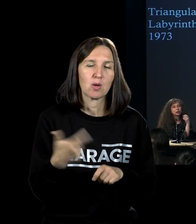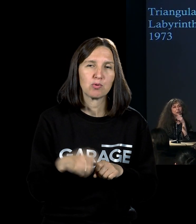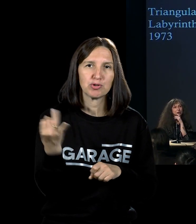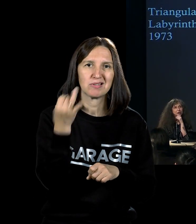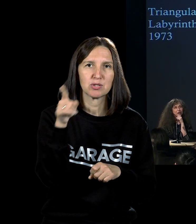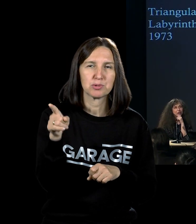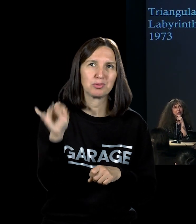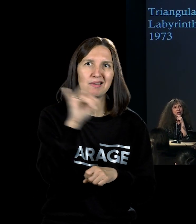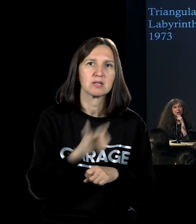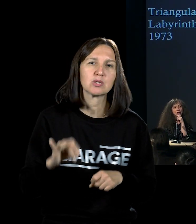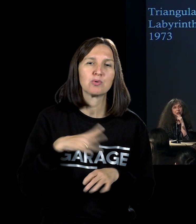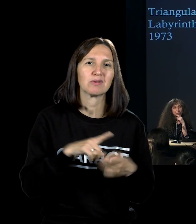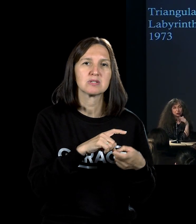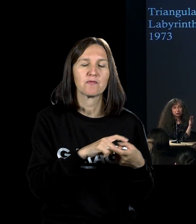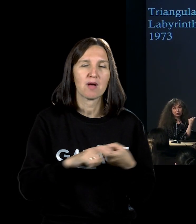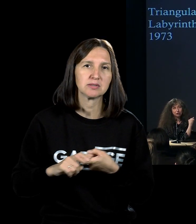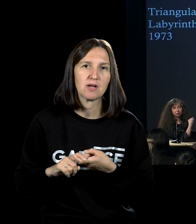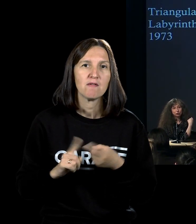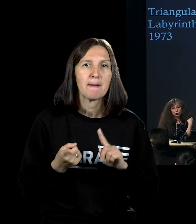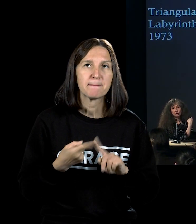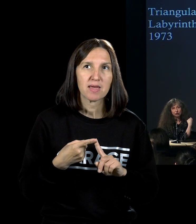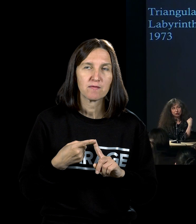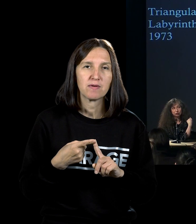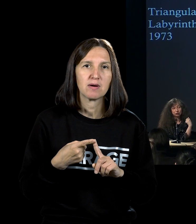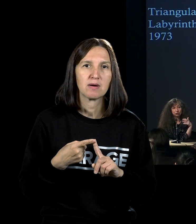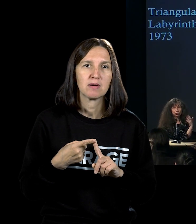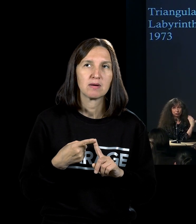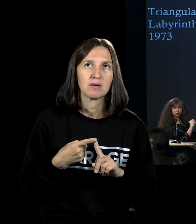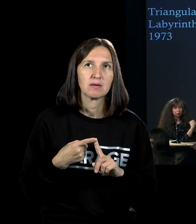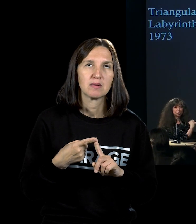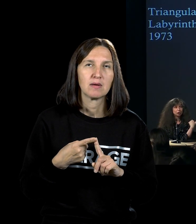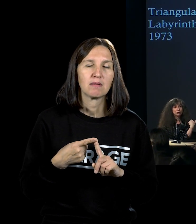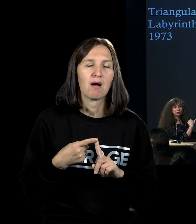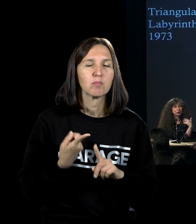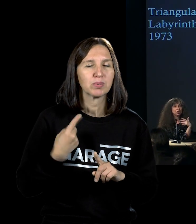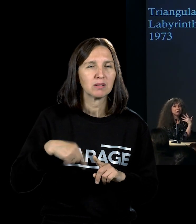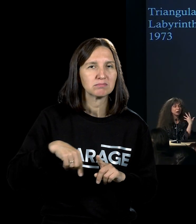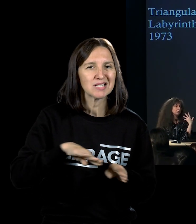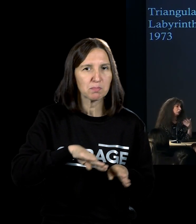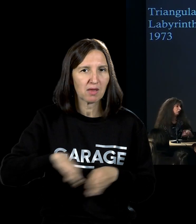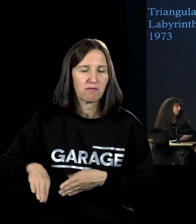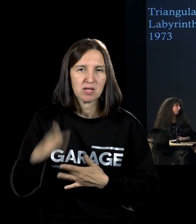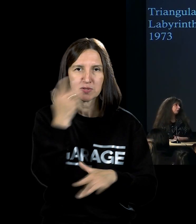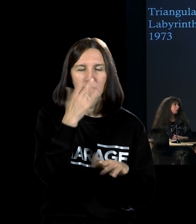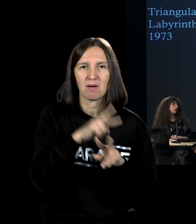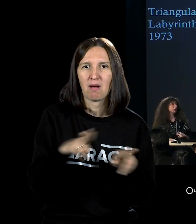интересуют истории, связанные, во-первых, с подавлением сексуальности как с функцией общества. Одним из